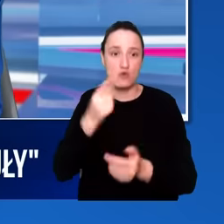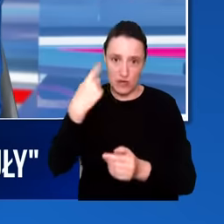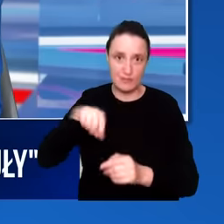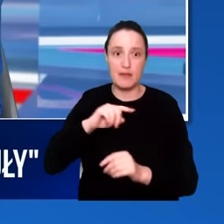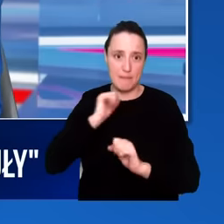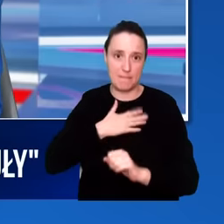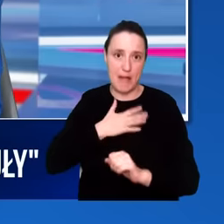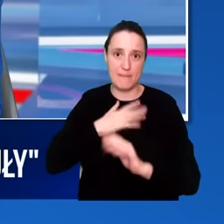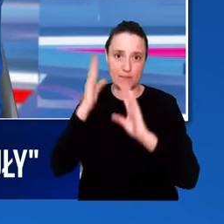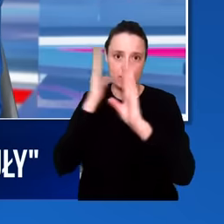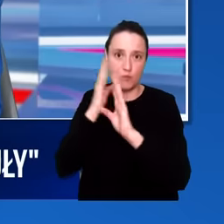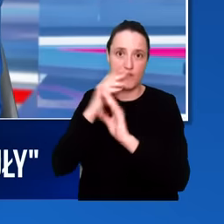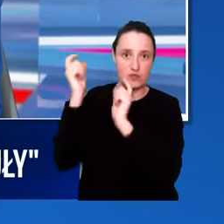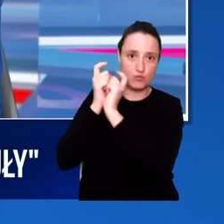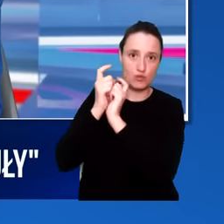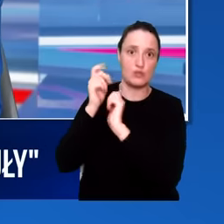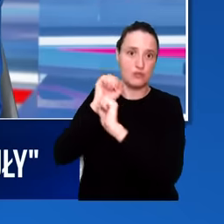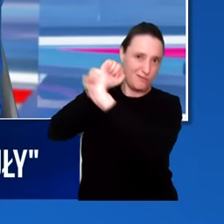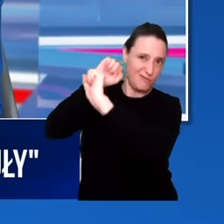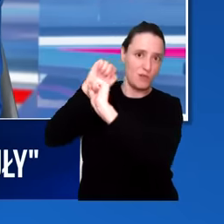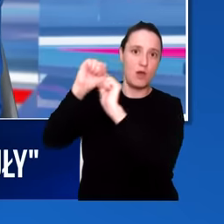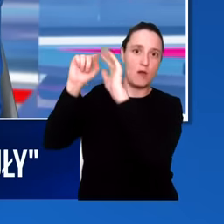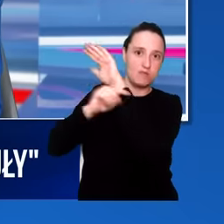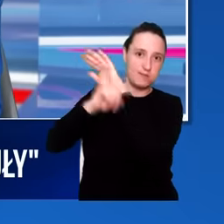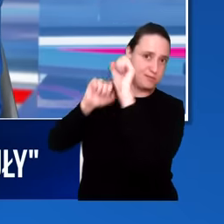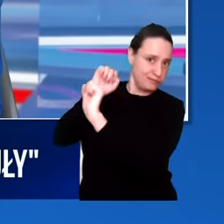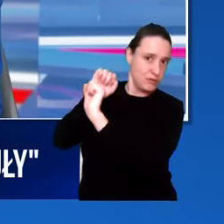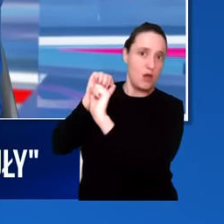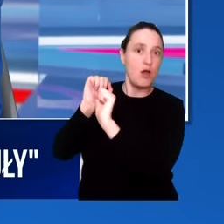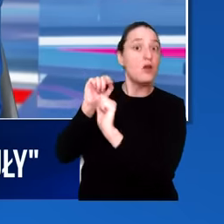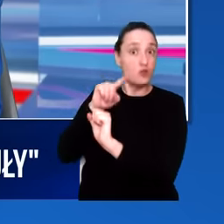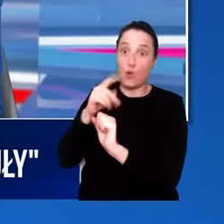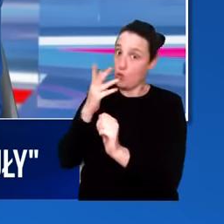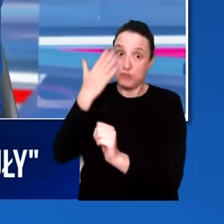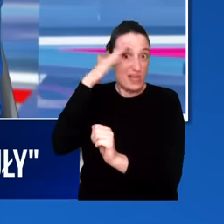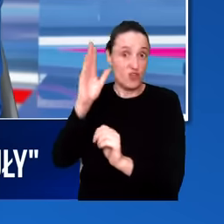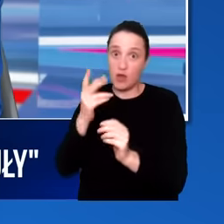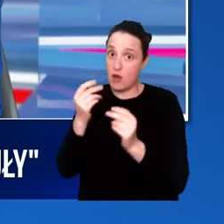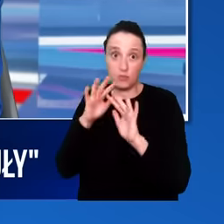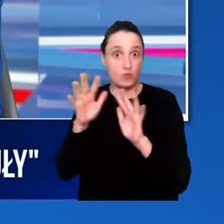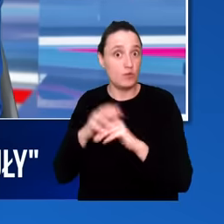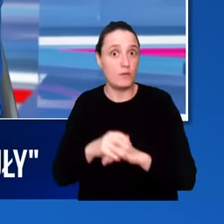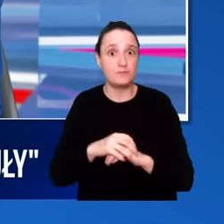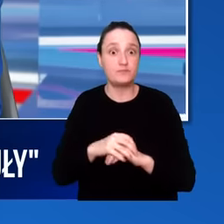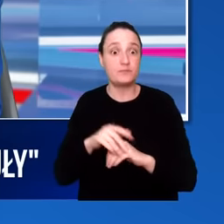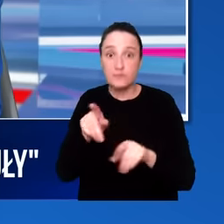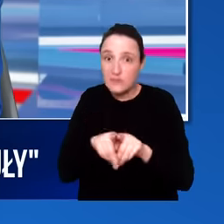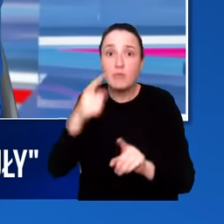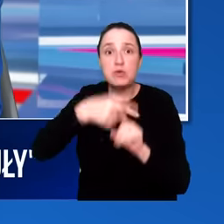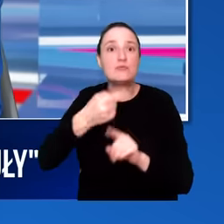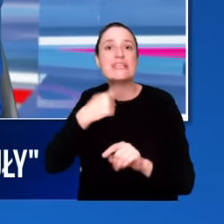w Polsce i z tym łączymy duże nadzieje. Mamy nasze własne systemy,